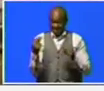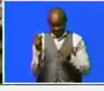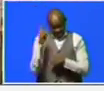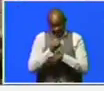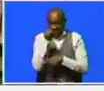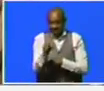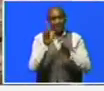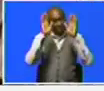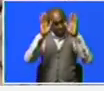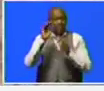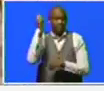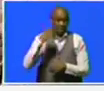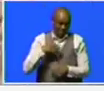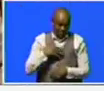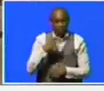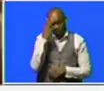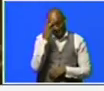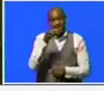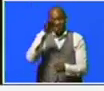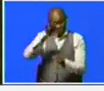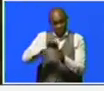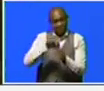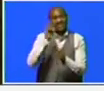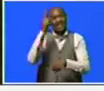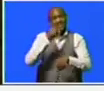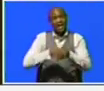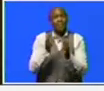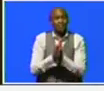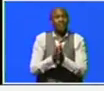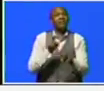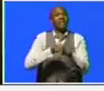kwa Wakenya. Huu ukiwa uchaguzi wa pili tangu